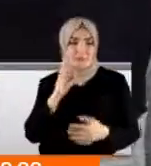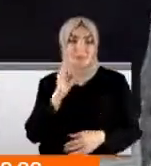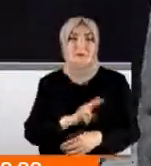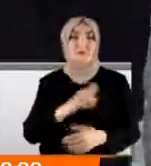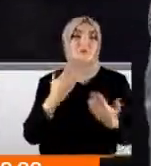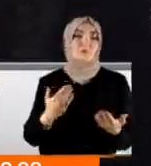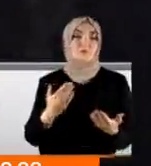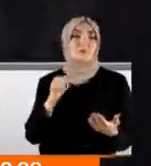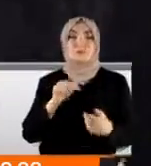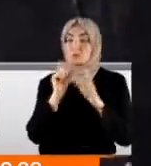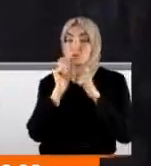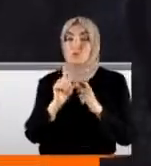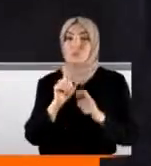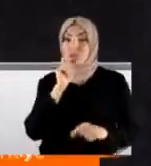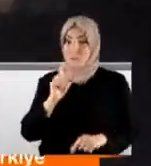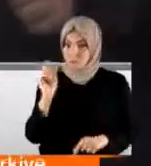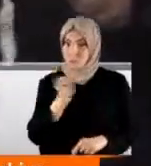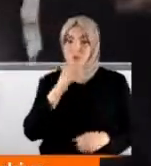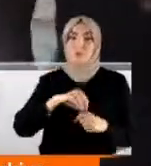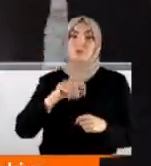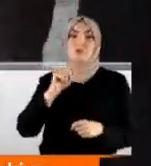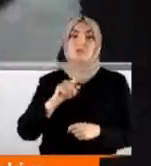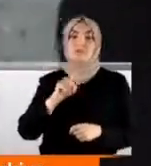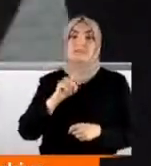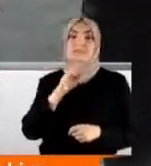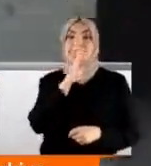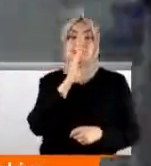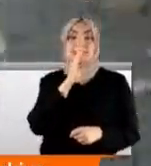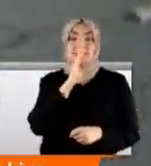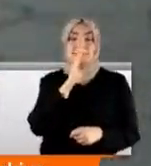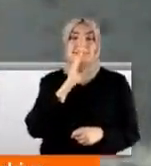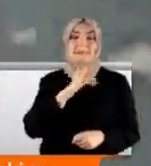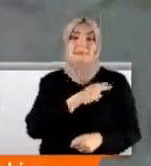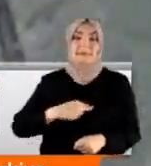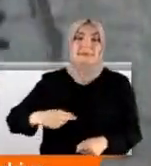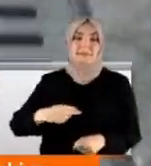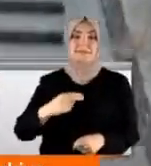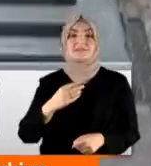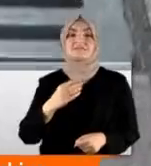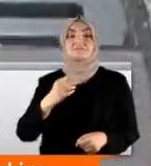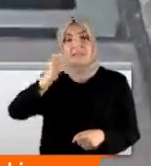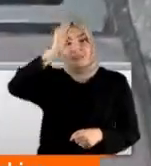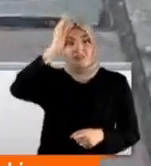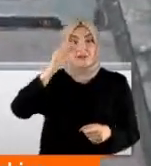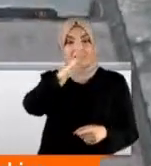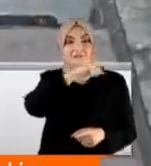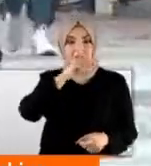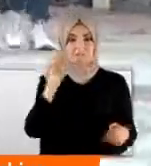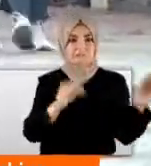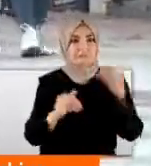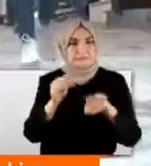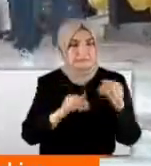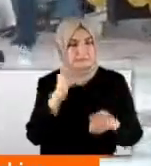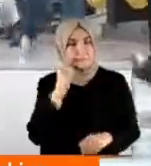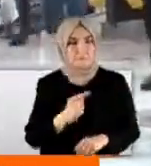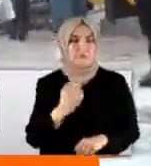Belediyesi'ne bağlı itfaiye ekipleri geldi. Birazdan bu mazgalları kaldıracaklar ve altında ne olup olmadığını kontrol edecekler.